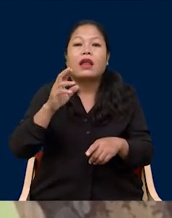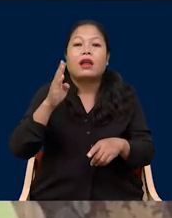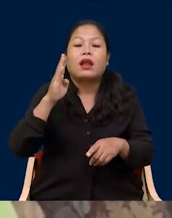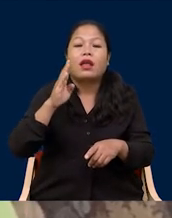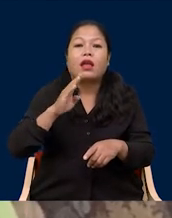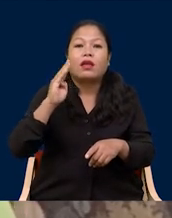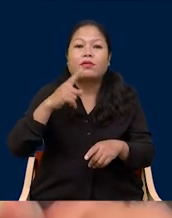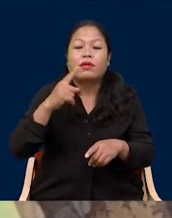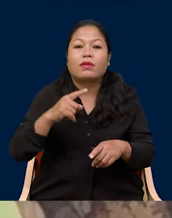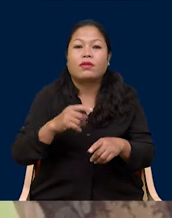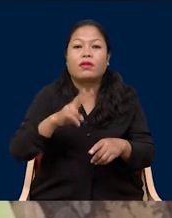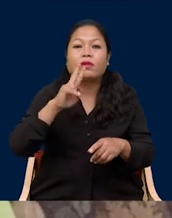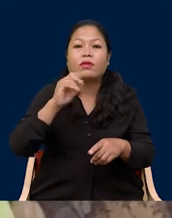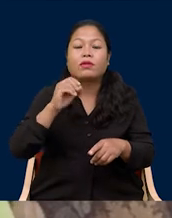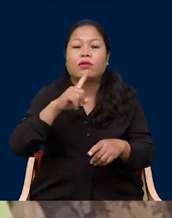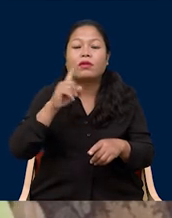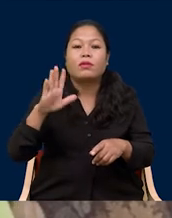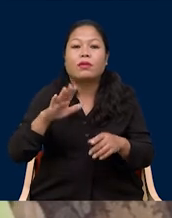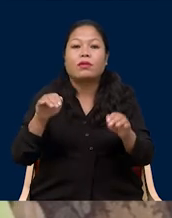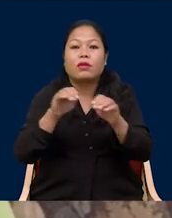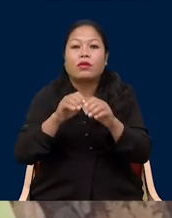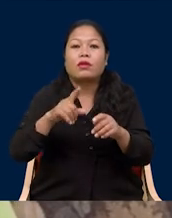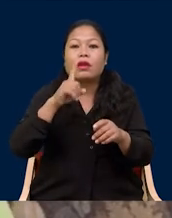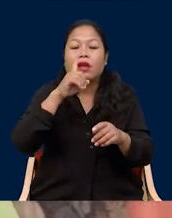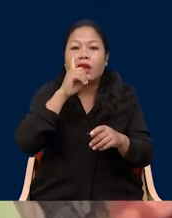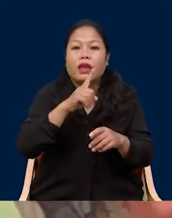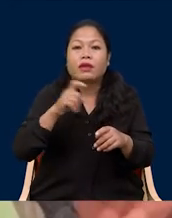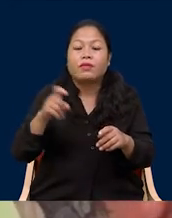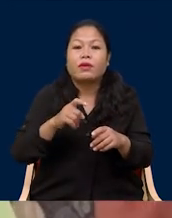चाहिँ जुन 2015 पेरिस सम्झौतामा के भनिएको थियो भने